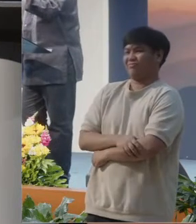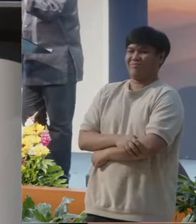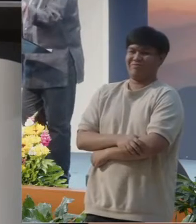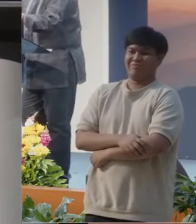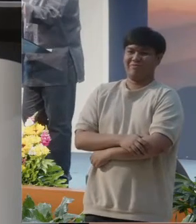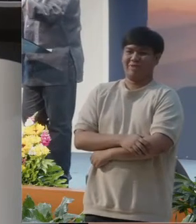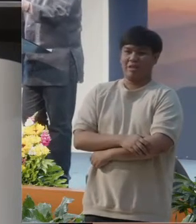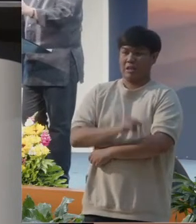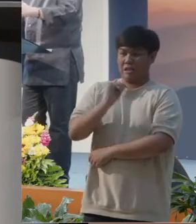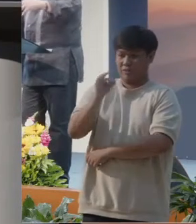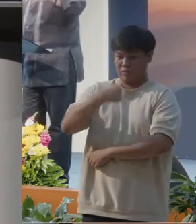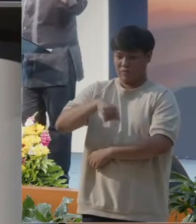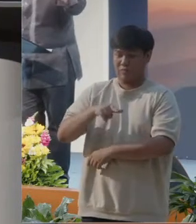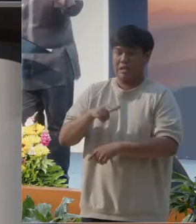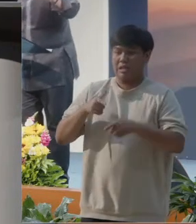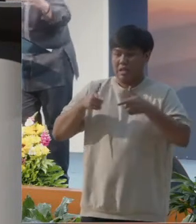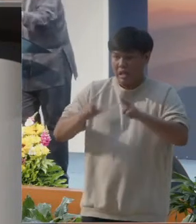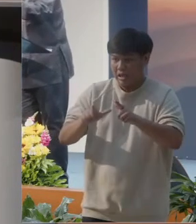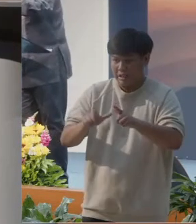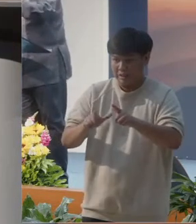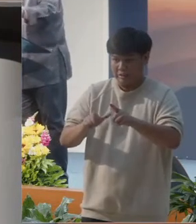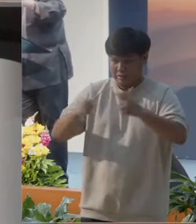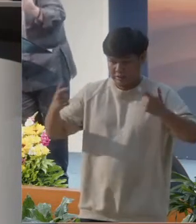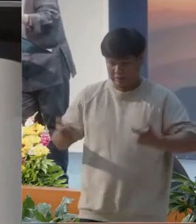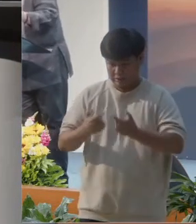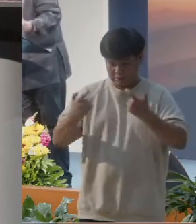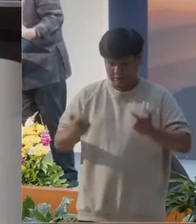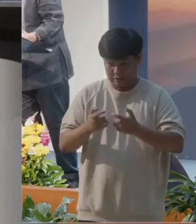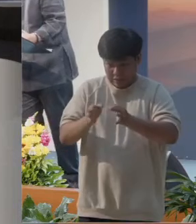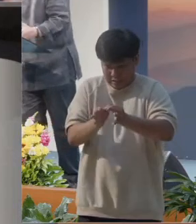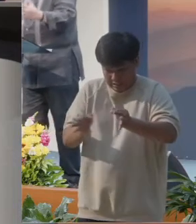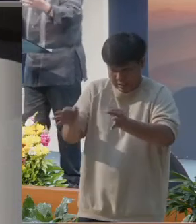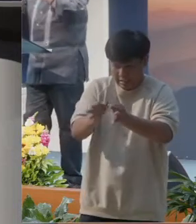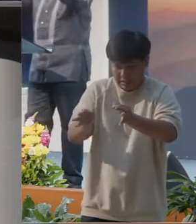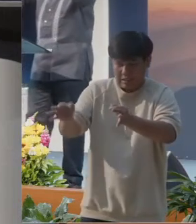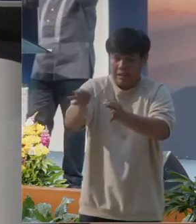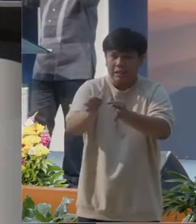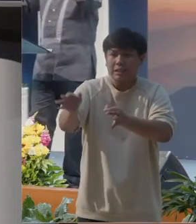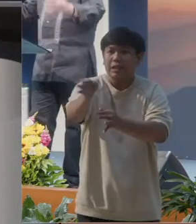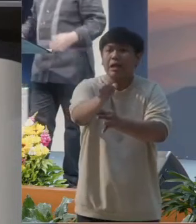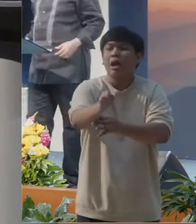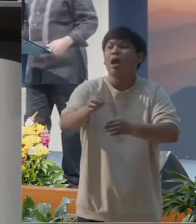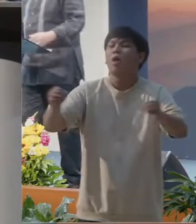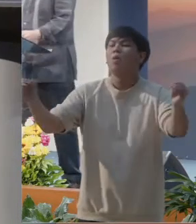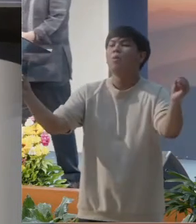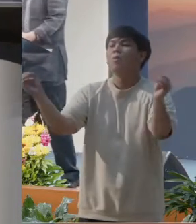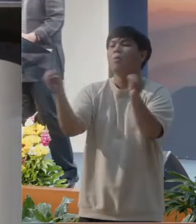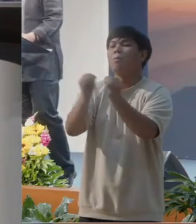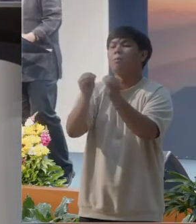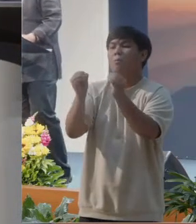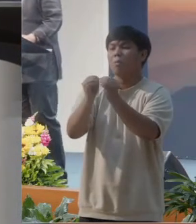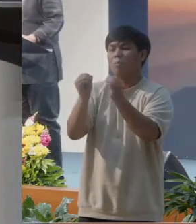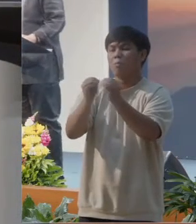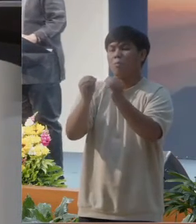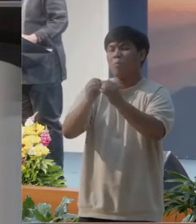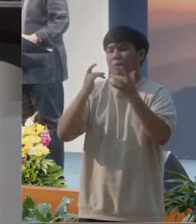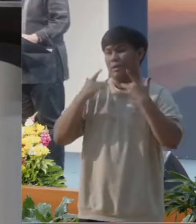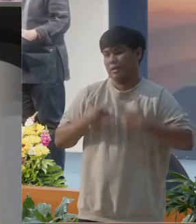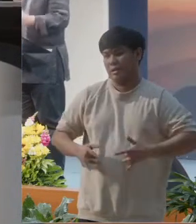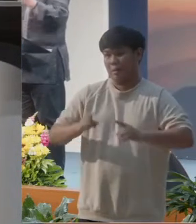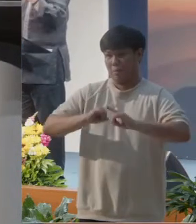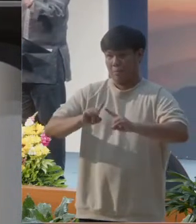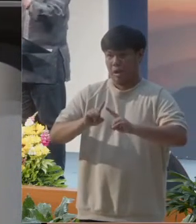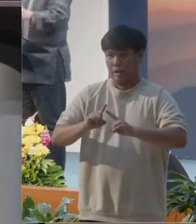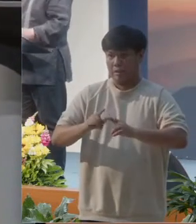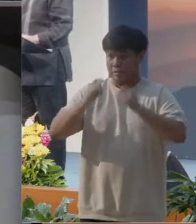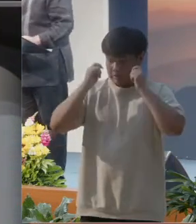Dahil kung hindi natin pagtatagalin at sasagutin natin at sasaluhin natin, nagbibigay po ito ng luwalhati sa ating Diyos.